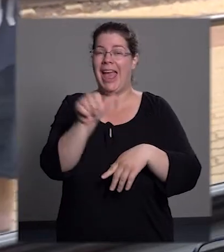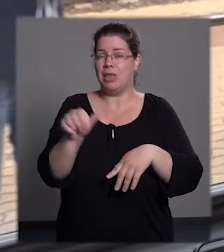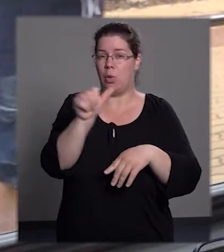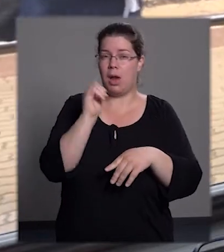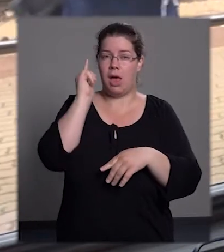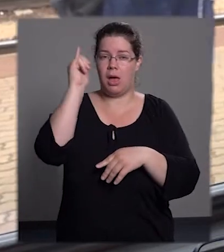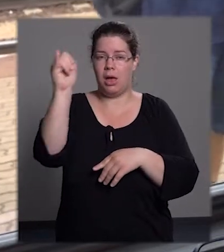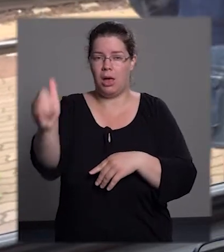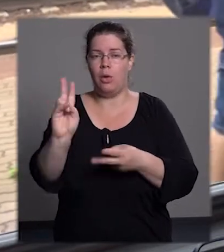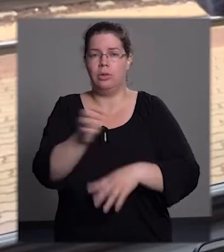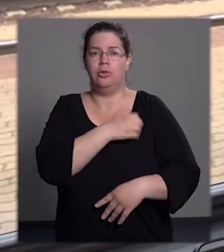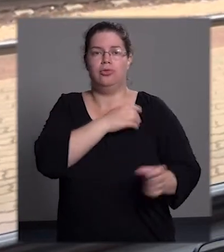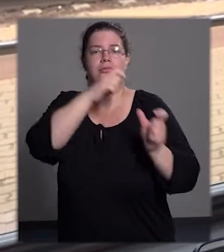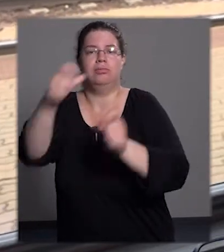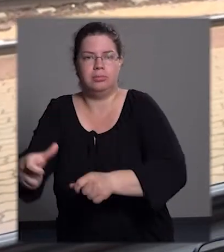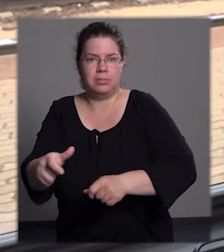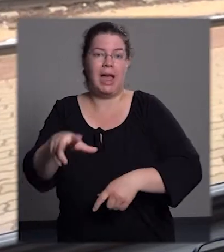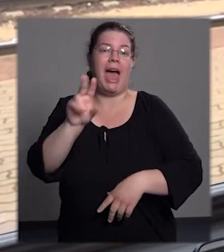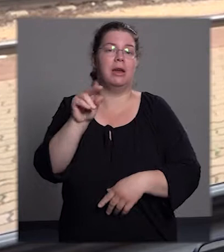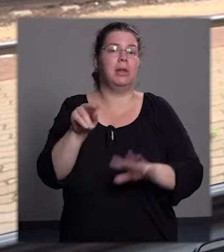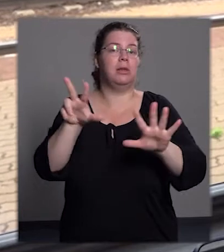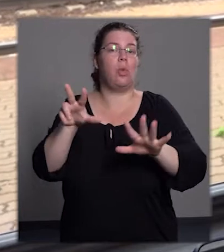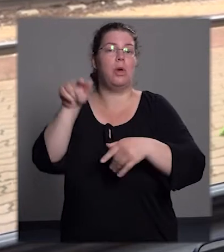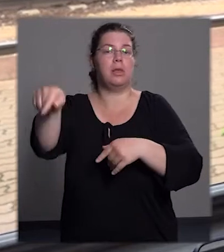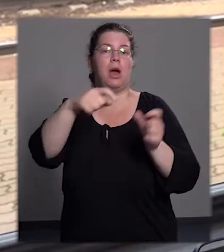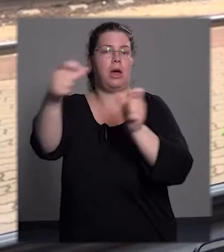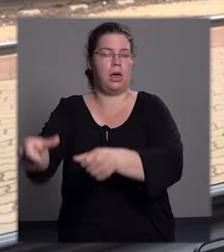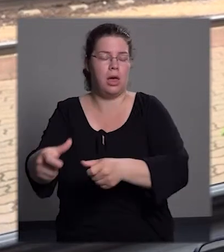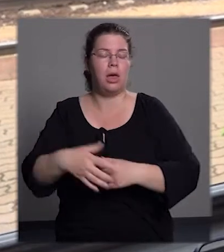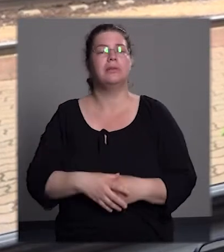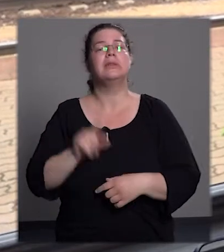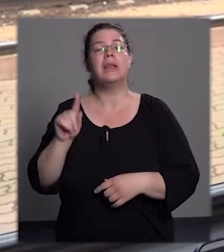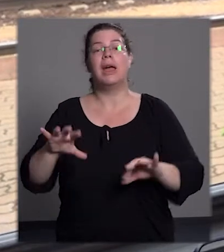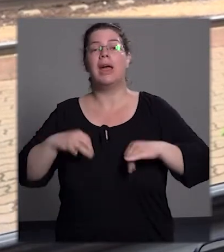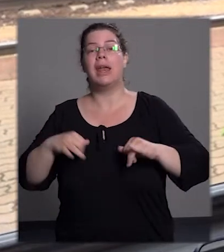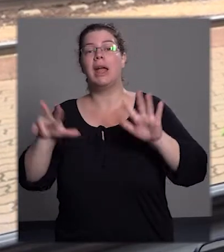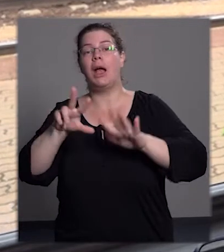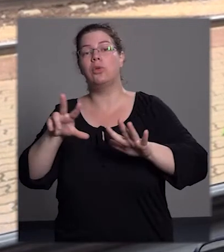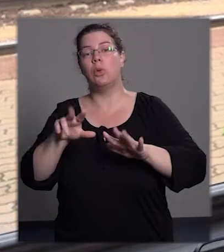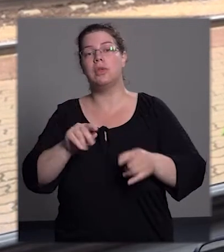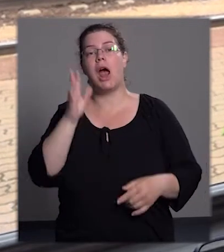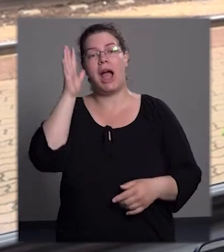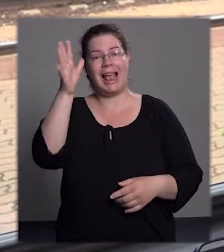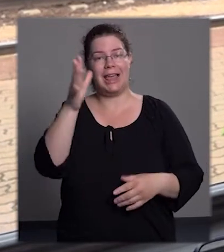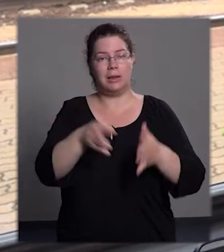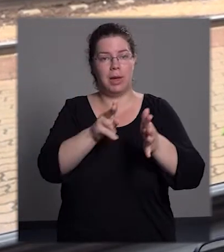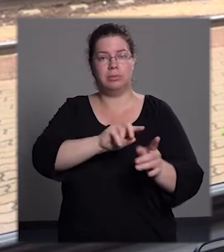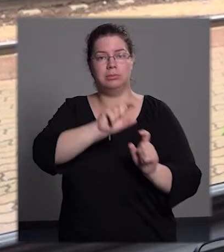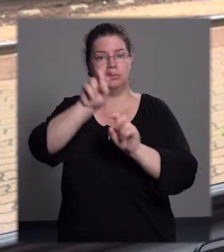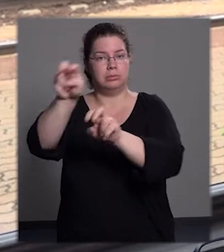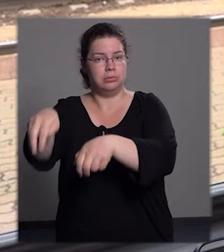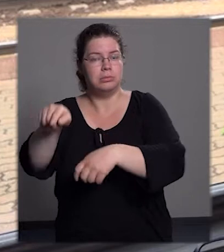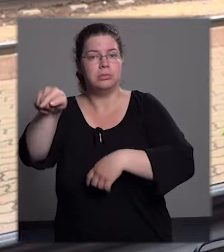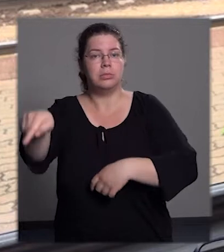beérjek az iskolába. 3-8-ra beértünk, majd utána reggel 8-ra kimentem a keleti pályaudvarra, felszálltam onnan, és 17